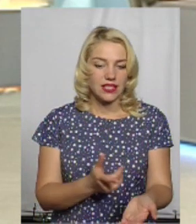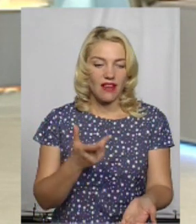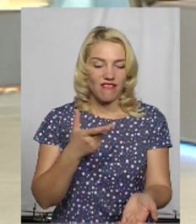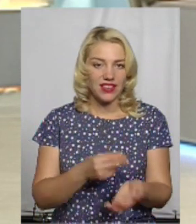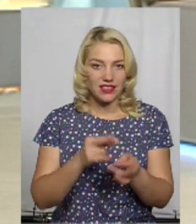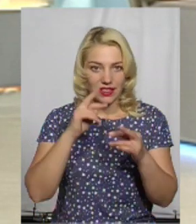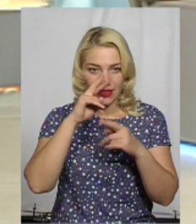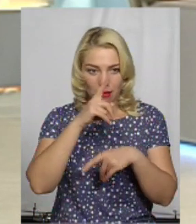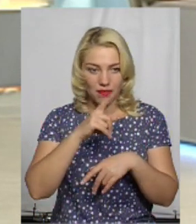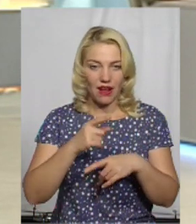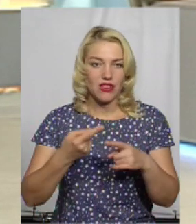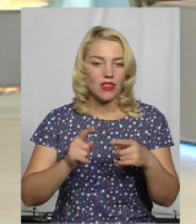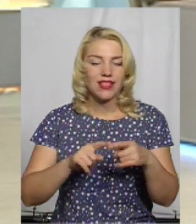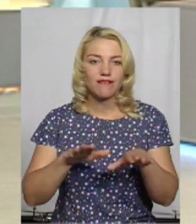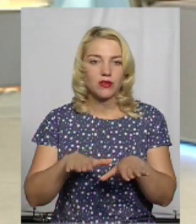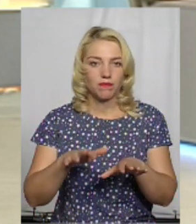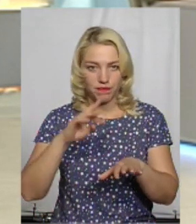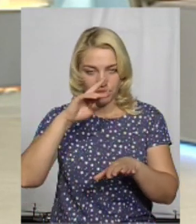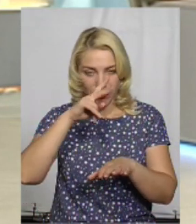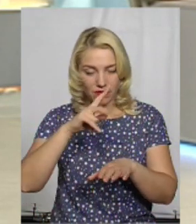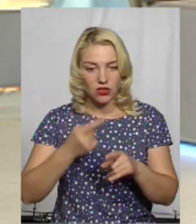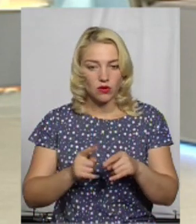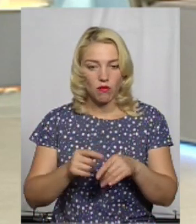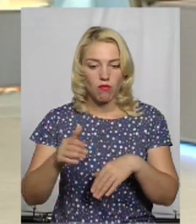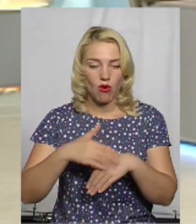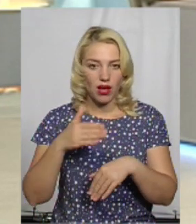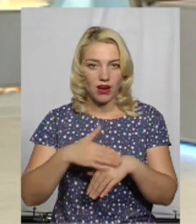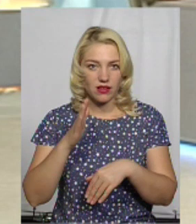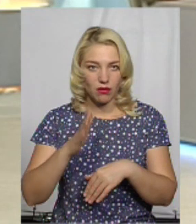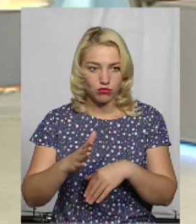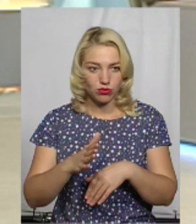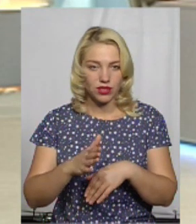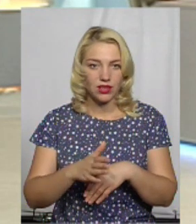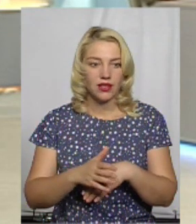введена неправильно, не в ту ділянку, значить покарання буде нести